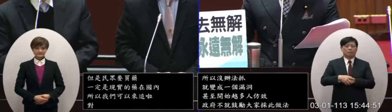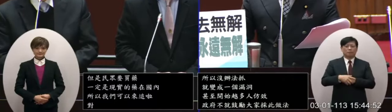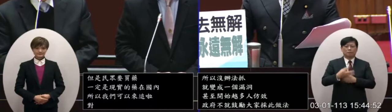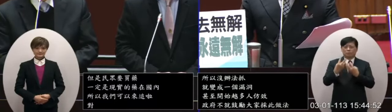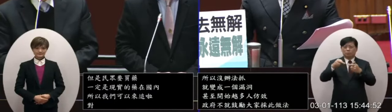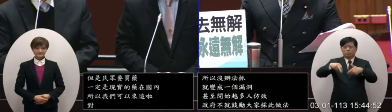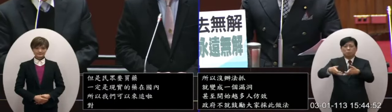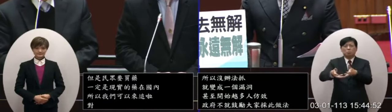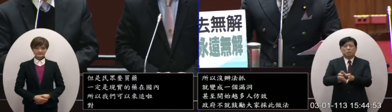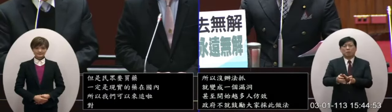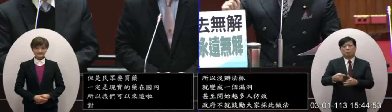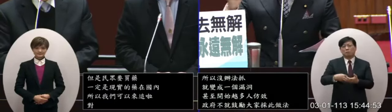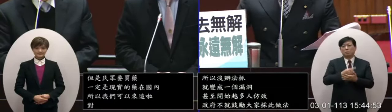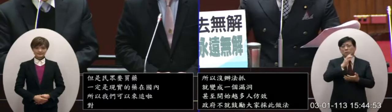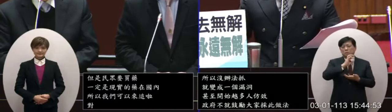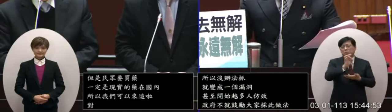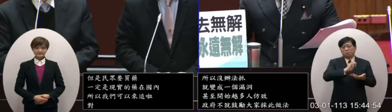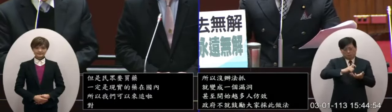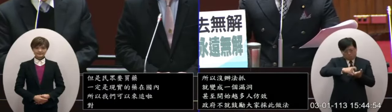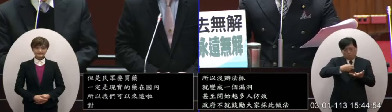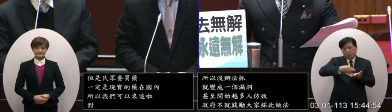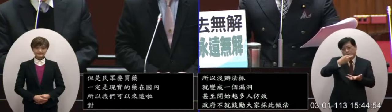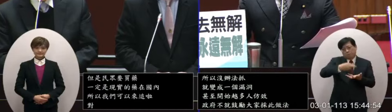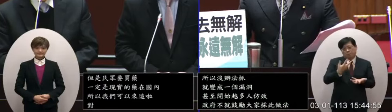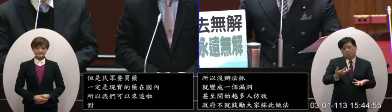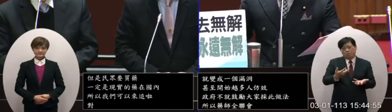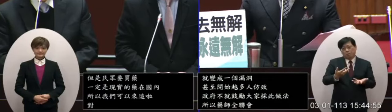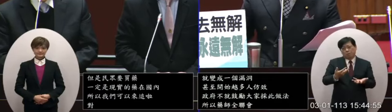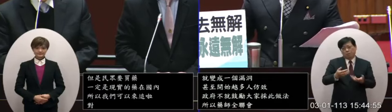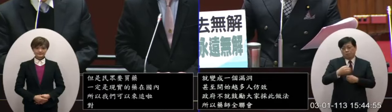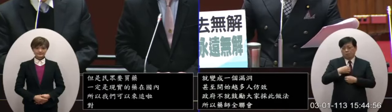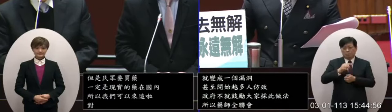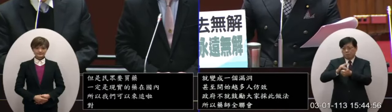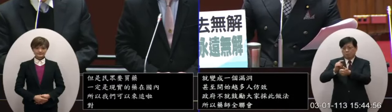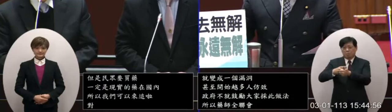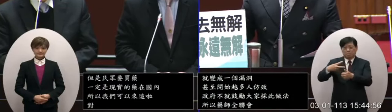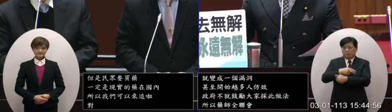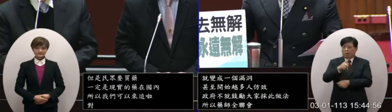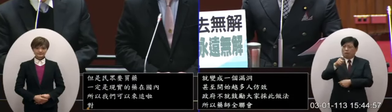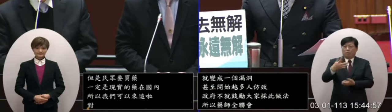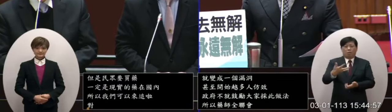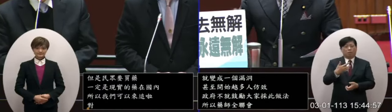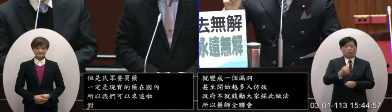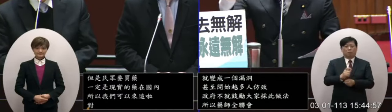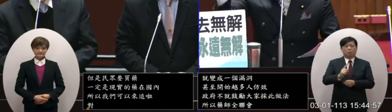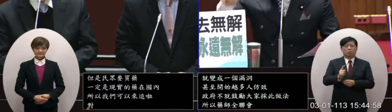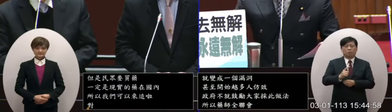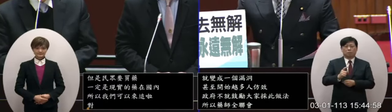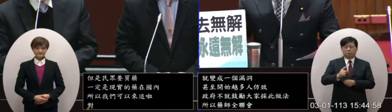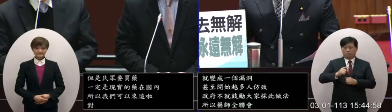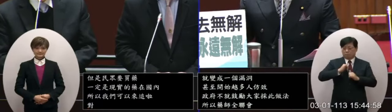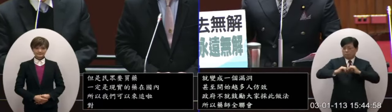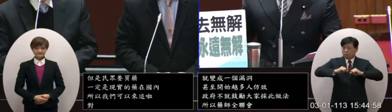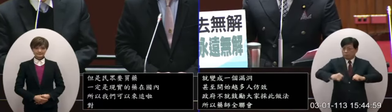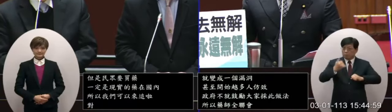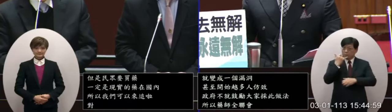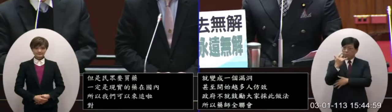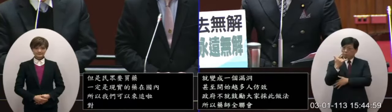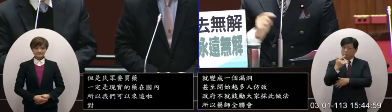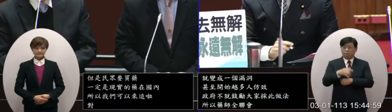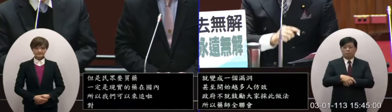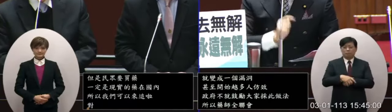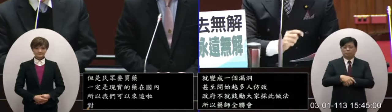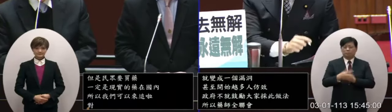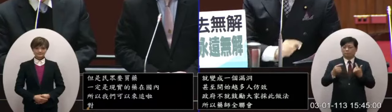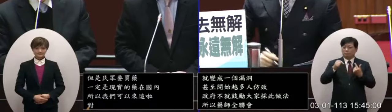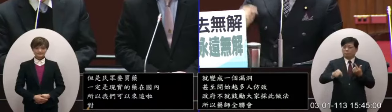部都只卖俄阿米索，打炸也不能打，到底在干嘛？国人的健康可以等待吗？